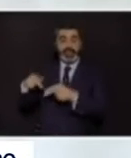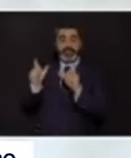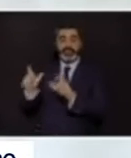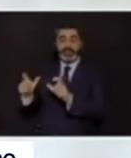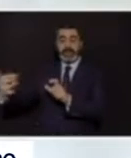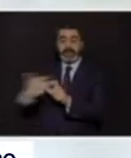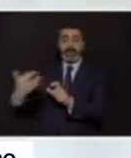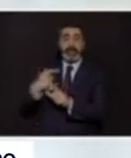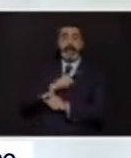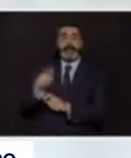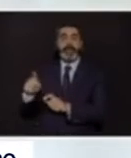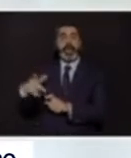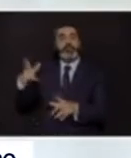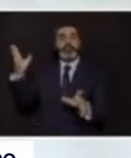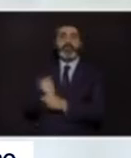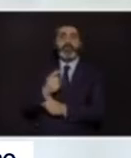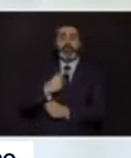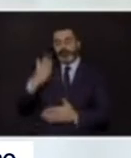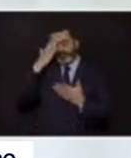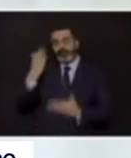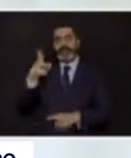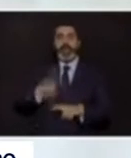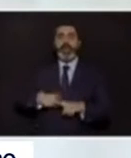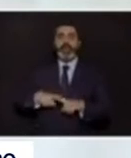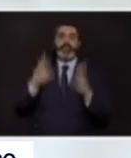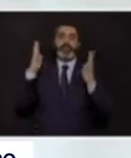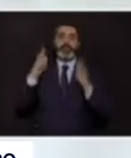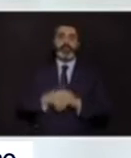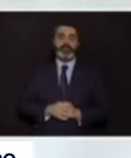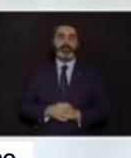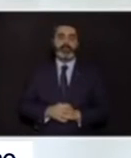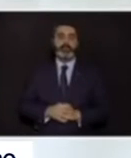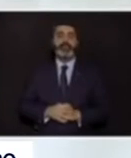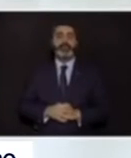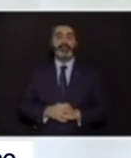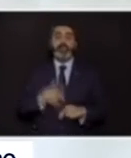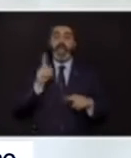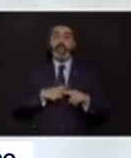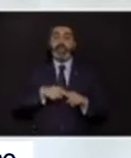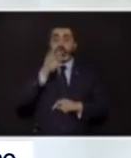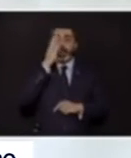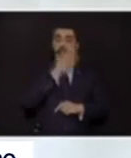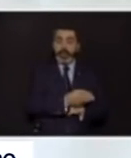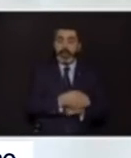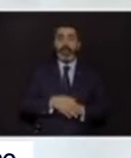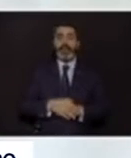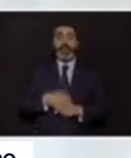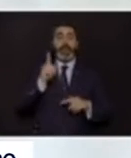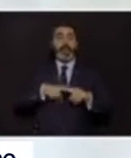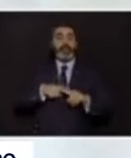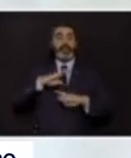και συνεχώς εκτιμούμε πάρα πολύ και την ενημέρωση της προσπάθειας της ελληνικής αστυνομίας και